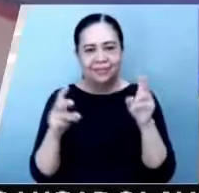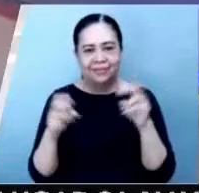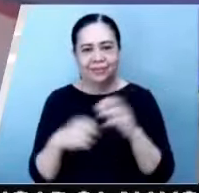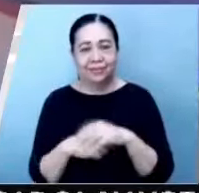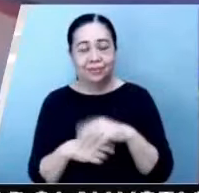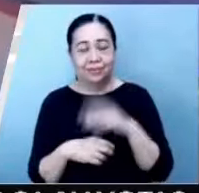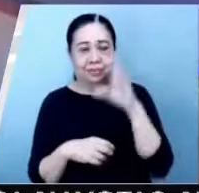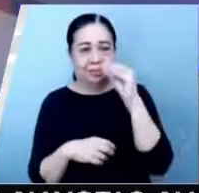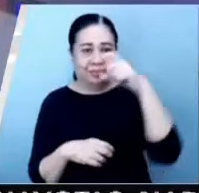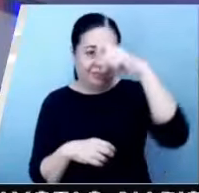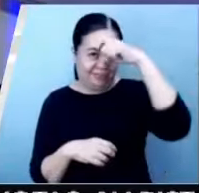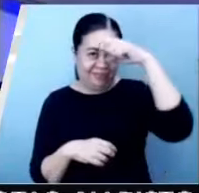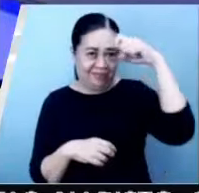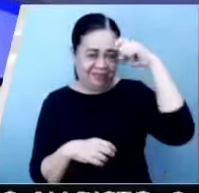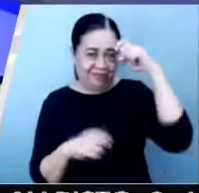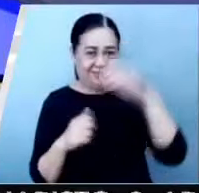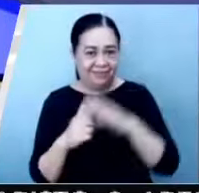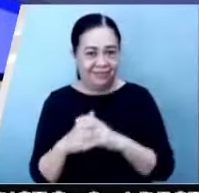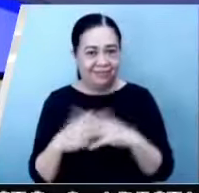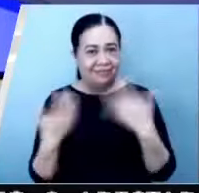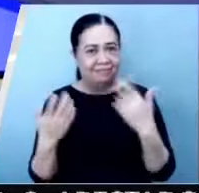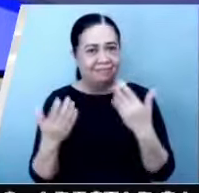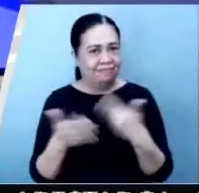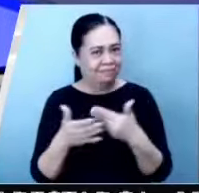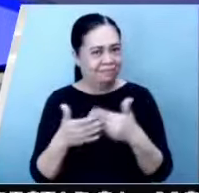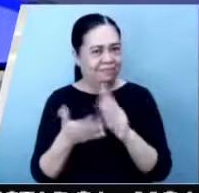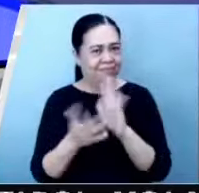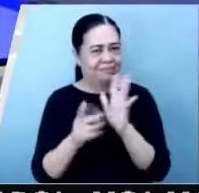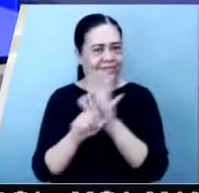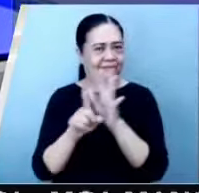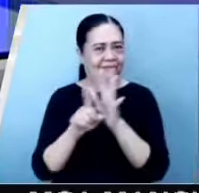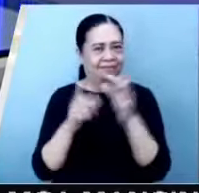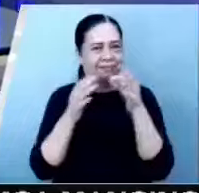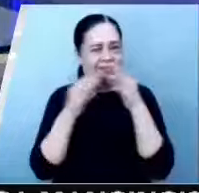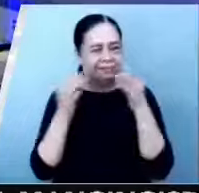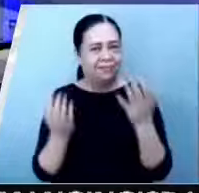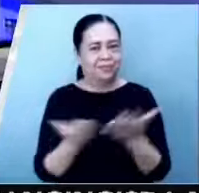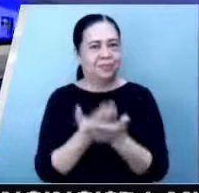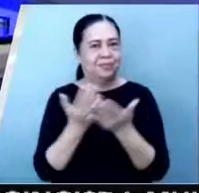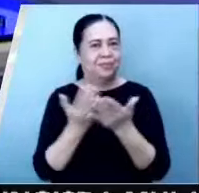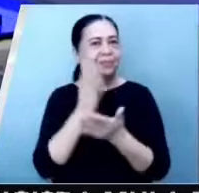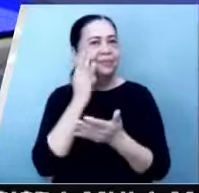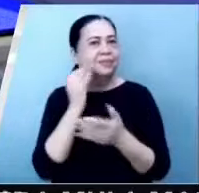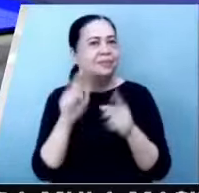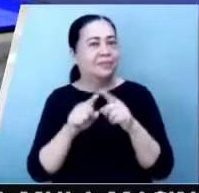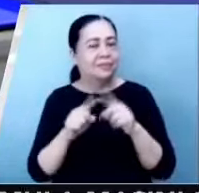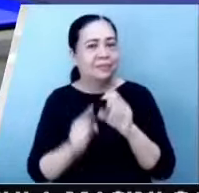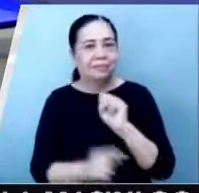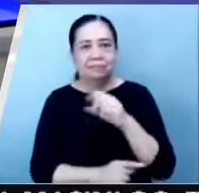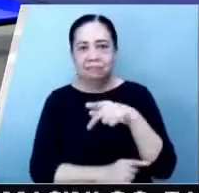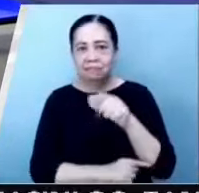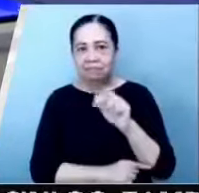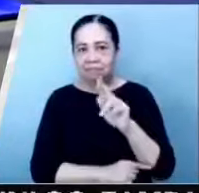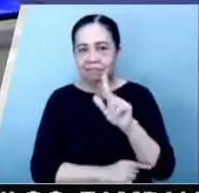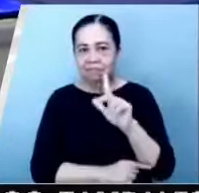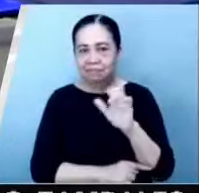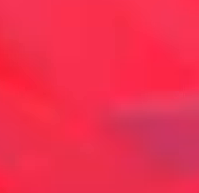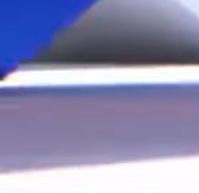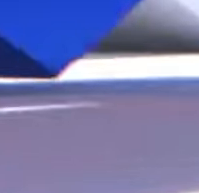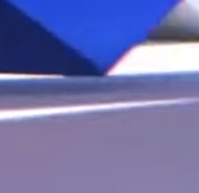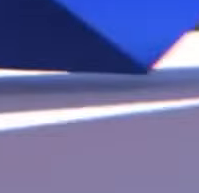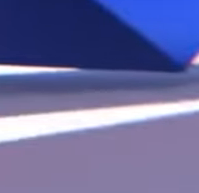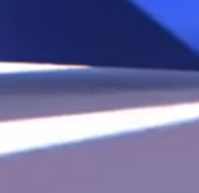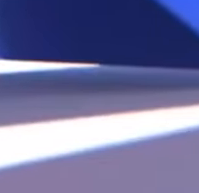Summer. Signed for stardom na sila sa gitna ng kanilang life-changing experience bilang Sparkle artist. Makichika kay Nelson